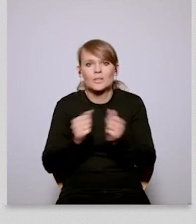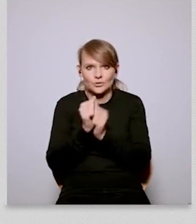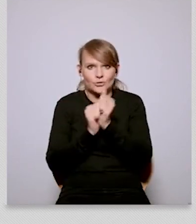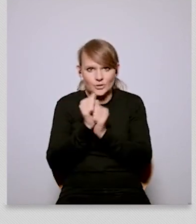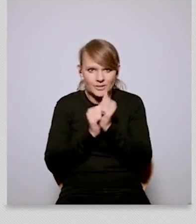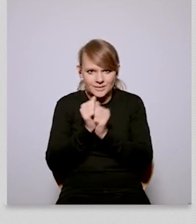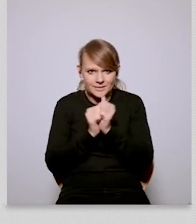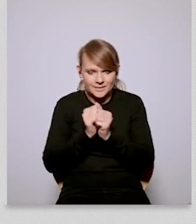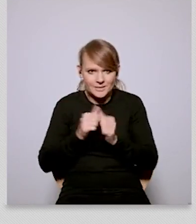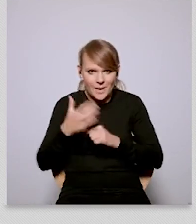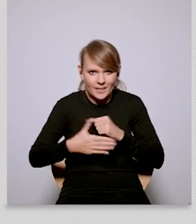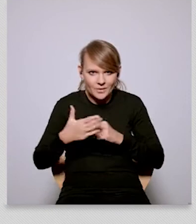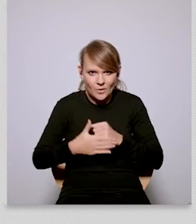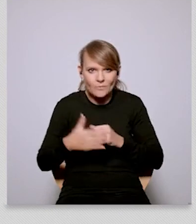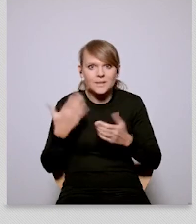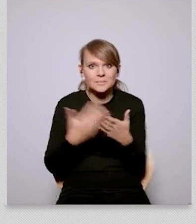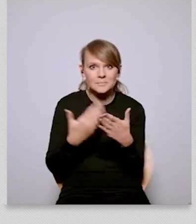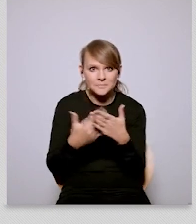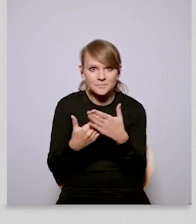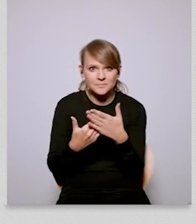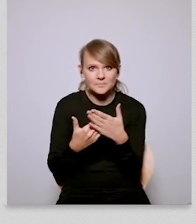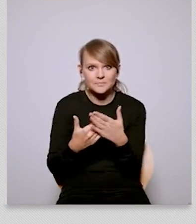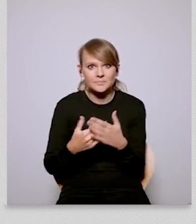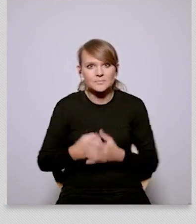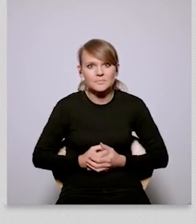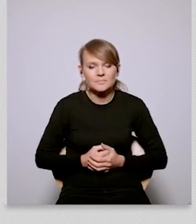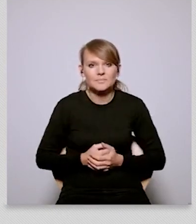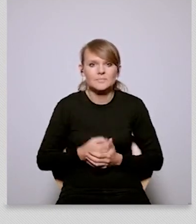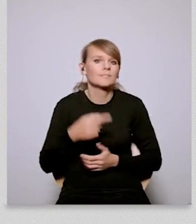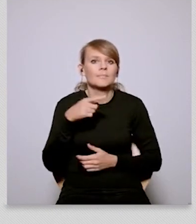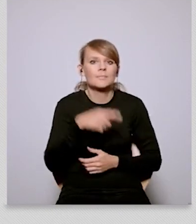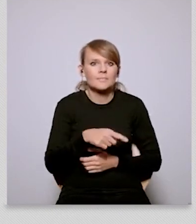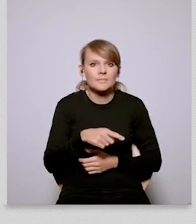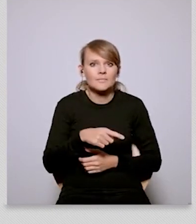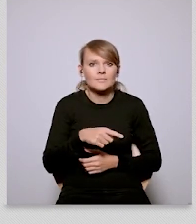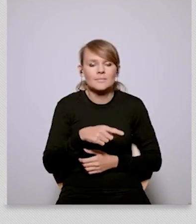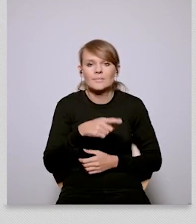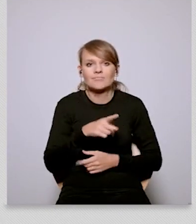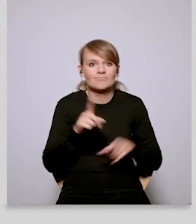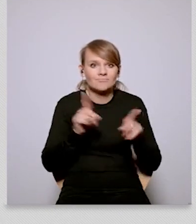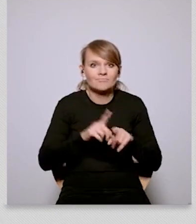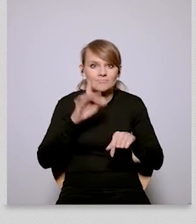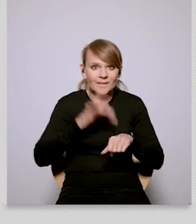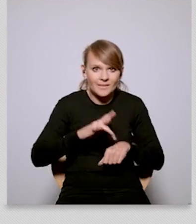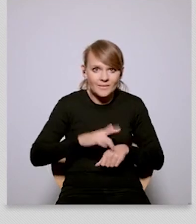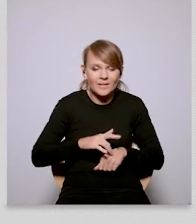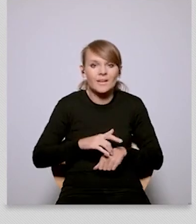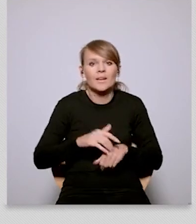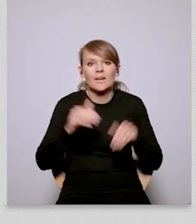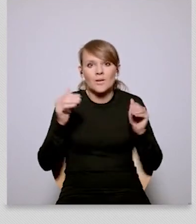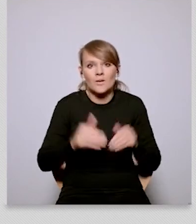spalinowych ponieważ można ten sam rezultat osiągnąć innymi